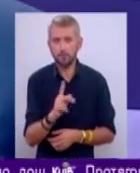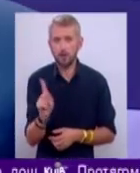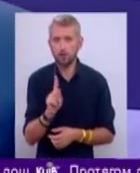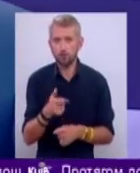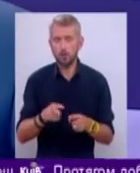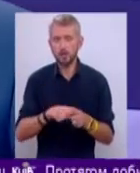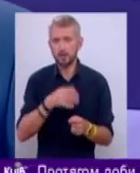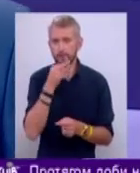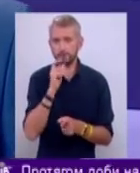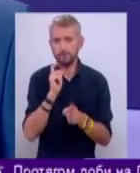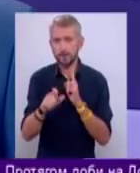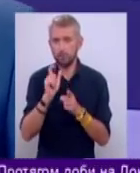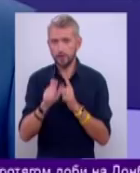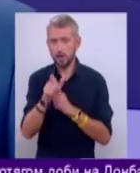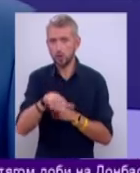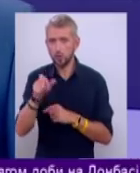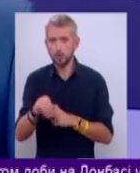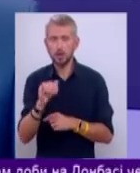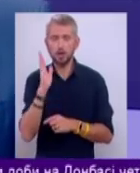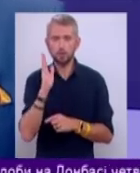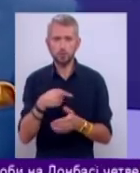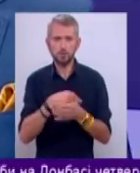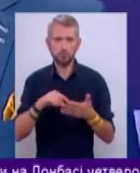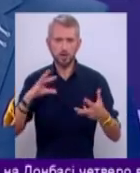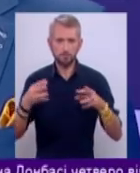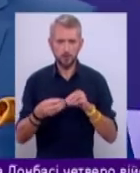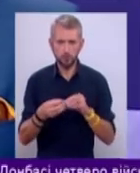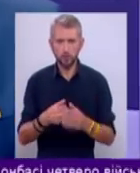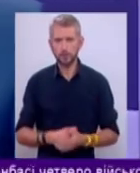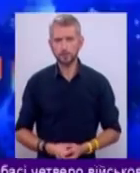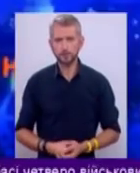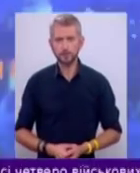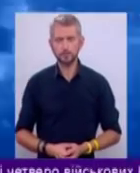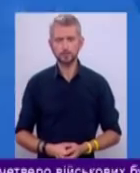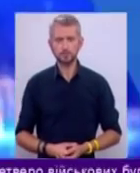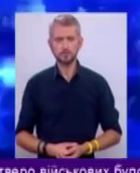на це відповідали люди, і будемо підбивати підсумок нашої розмови.